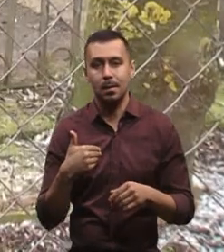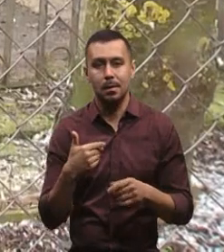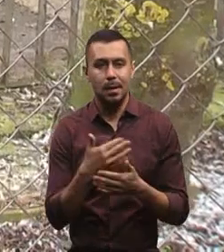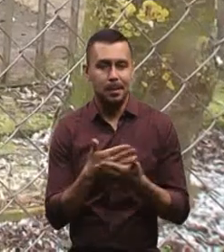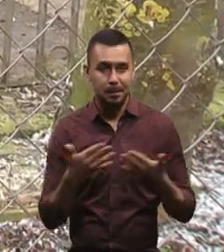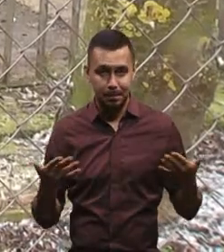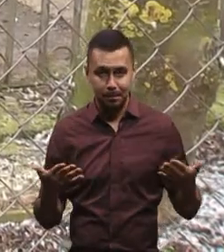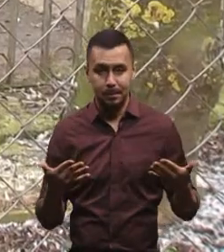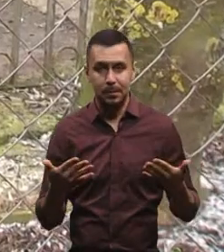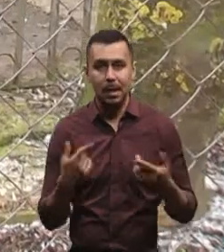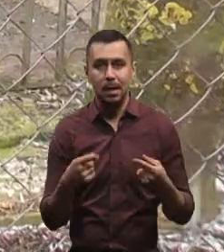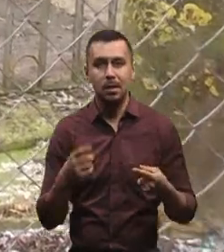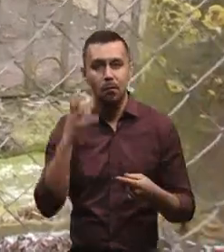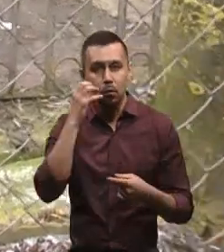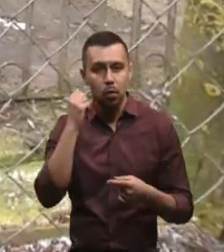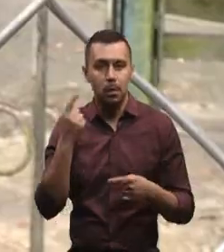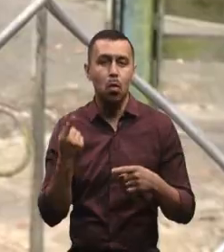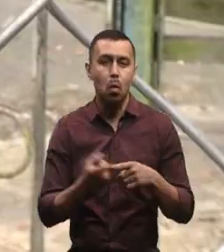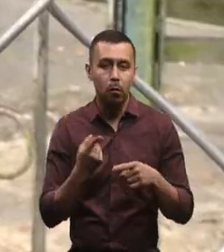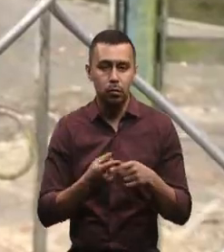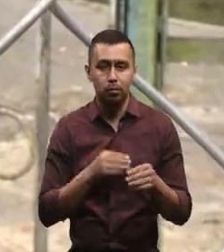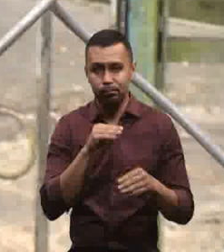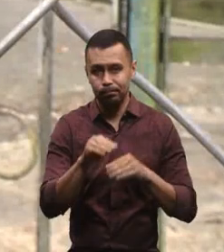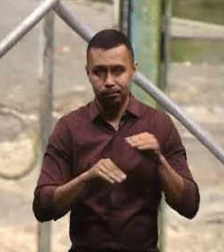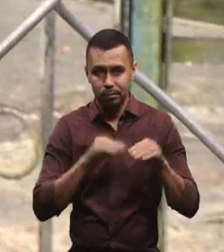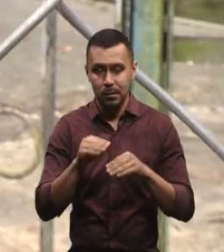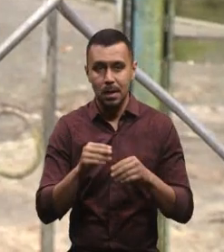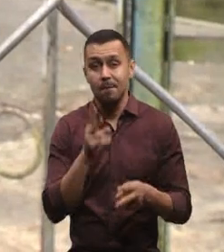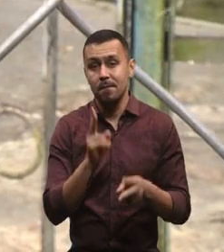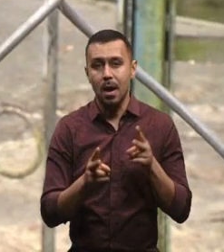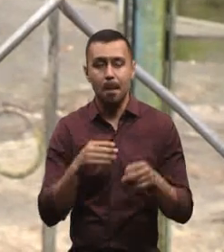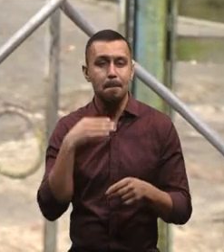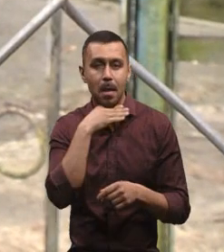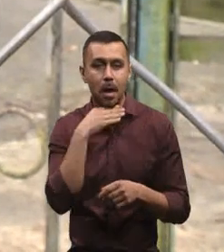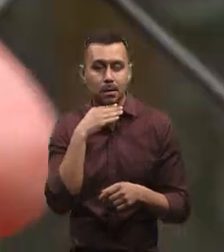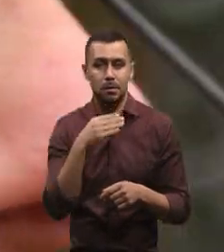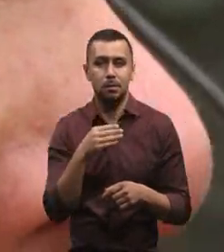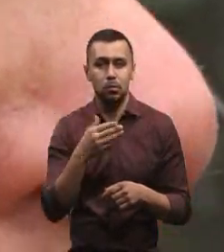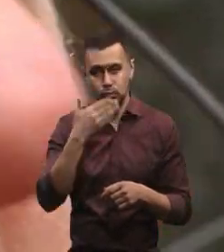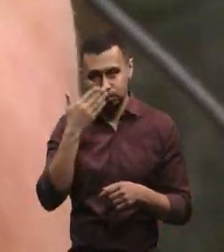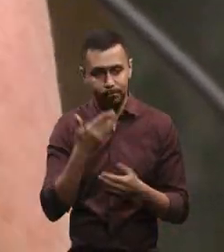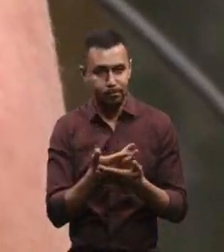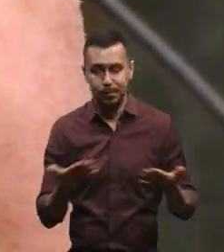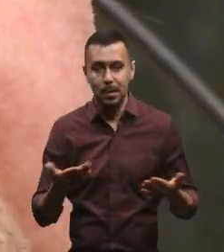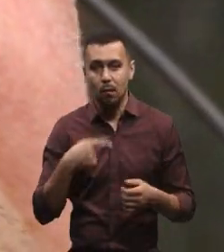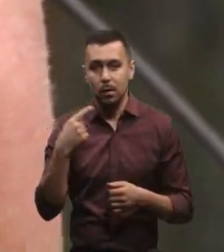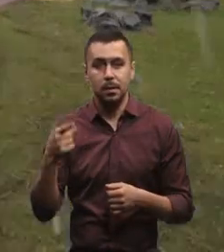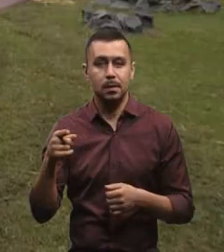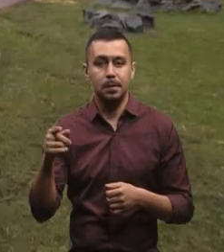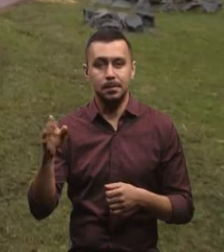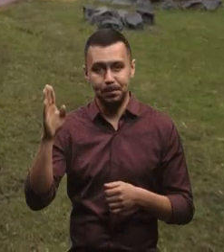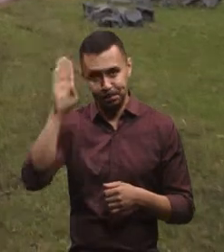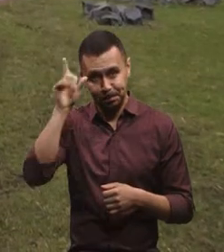мікроелементи, всякі фрукти, овочі домішуємо до і варимо м'ясні бульйони, каші. За словами Тараса Панасюка,